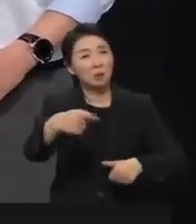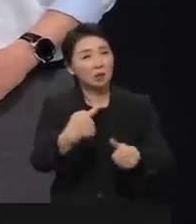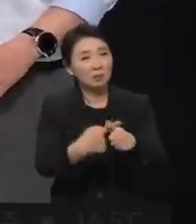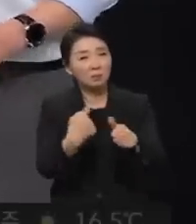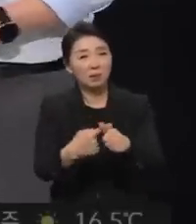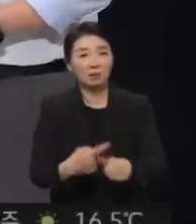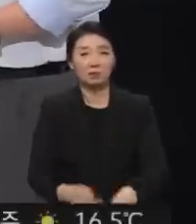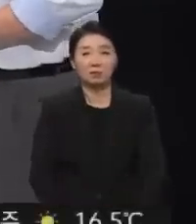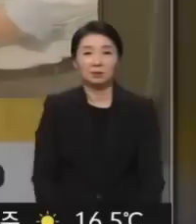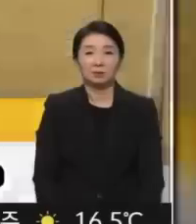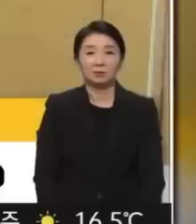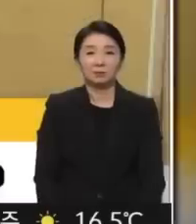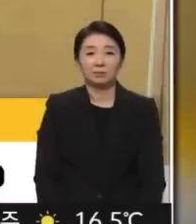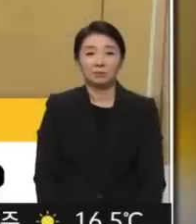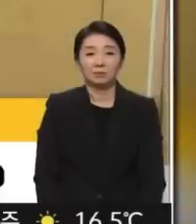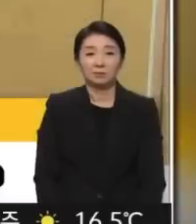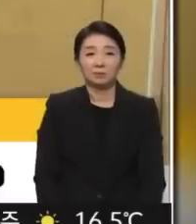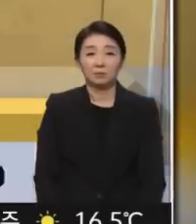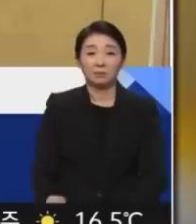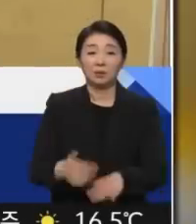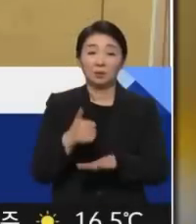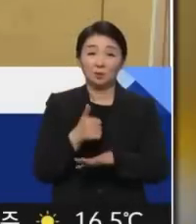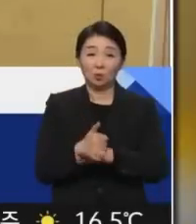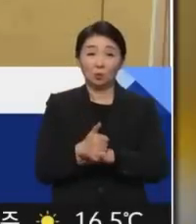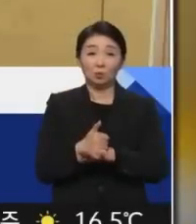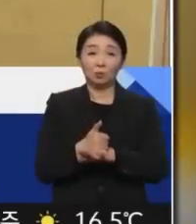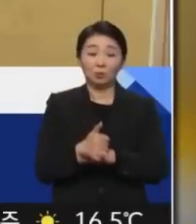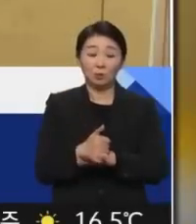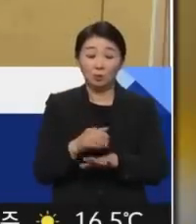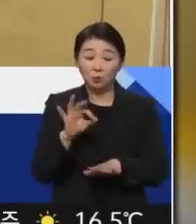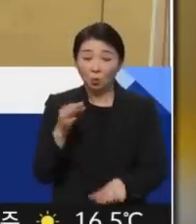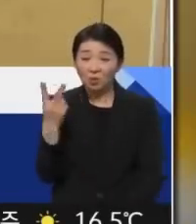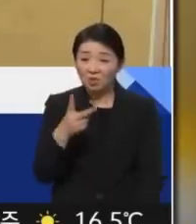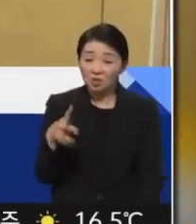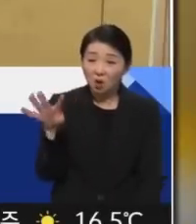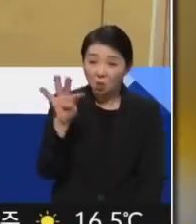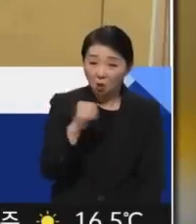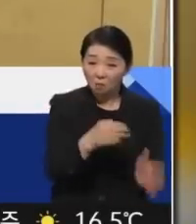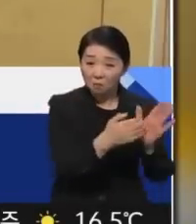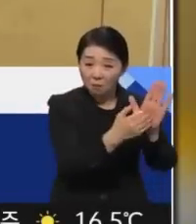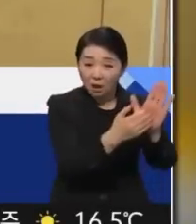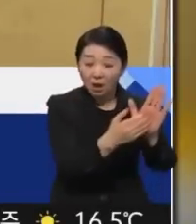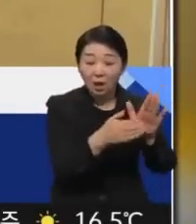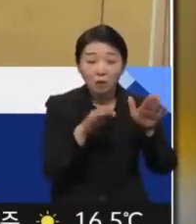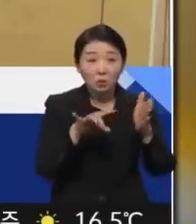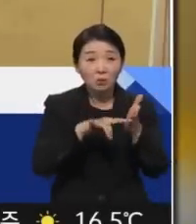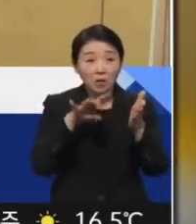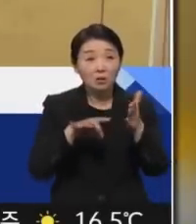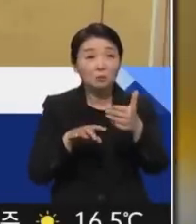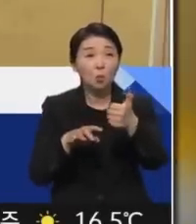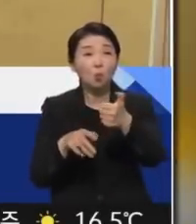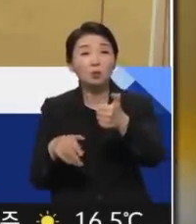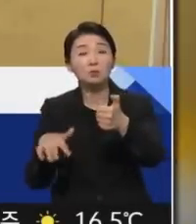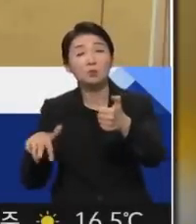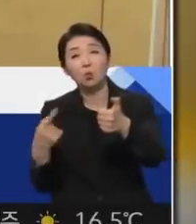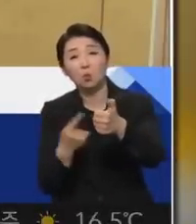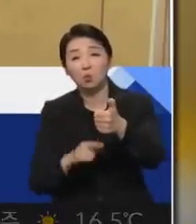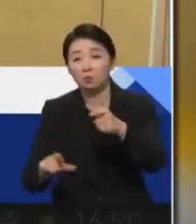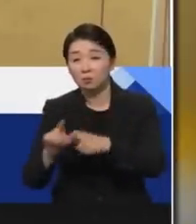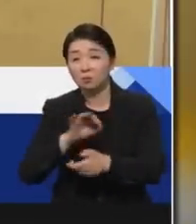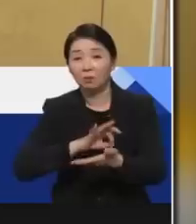이어졌는데요. 결국 2천억으로 막을 게 혈세 50조를 더 쓰게 되는 건데 이게